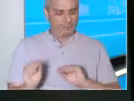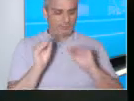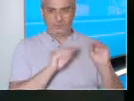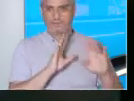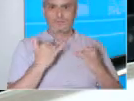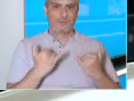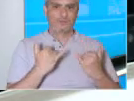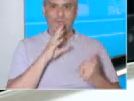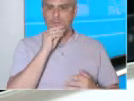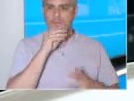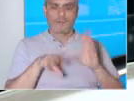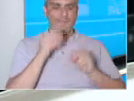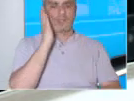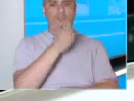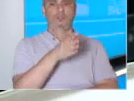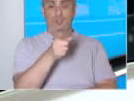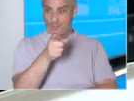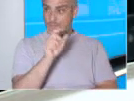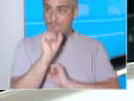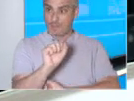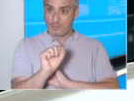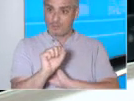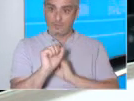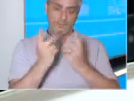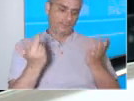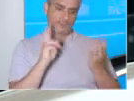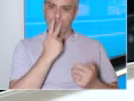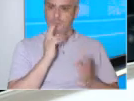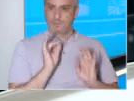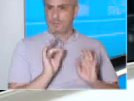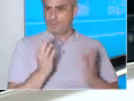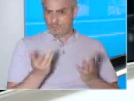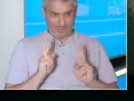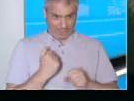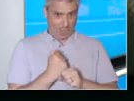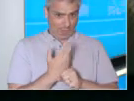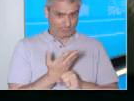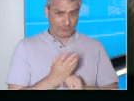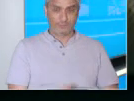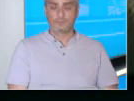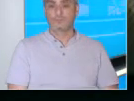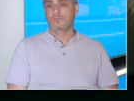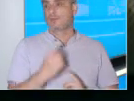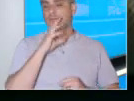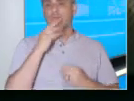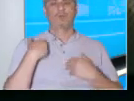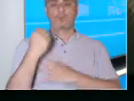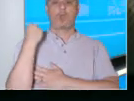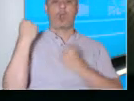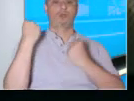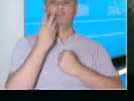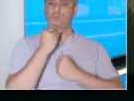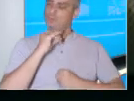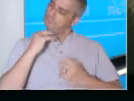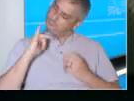למה שעכשיו מדובר. בחירה ישירה, האם אתם בעד, והאם הספין הזה באמת הוא בכלל בר התכנות? אני מדבר בשם עוצמה יהודית, וחד